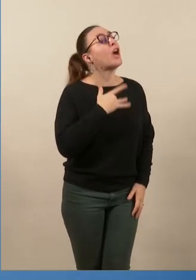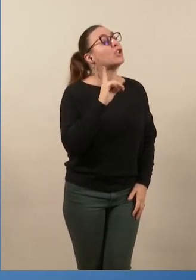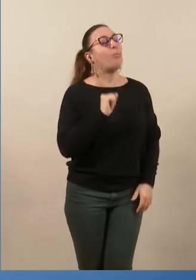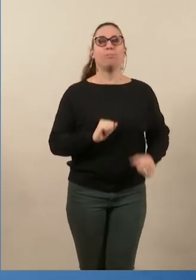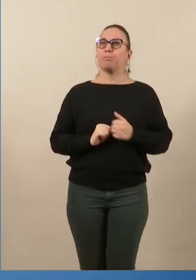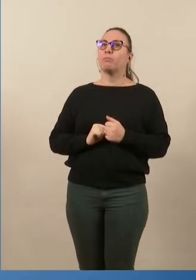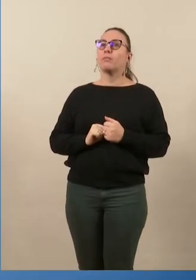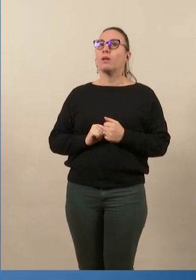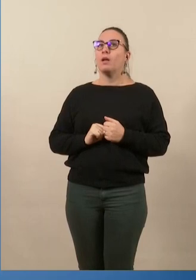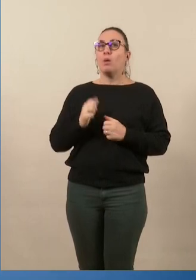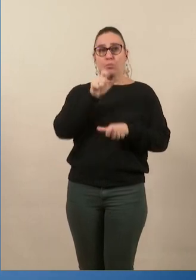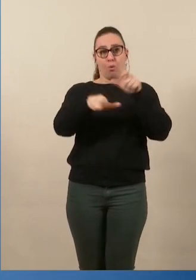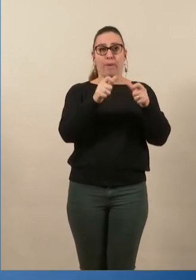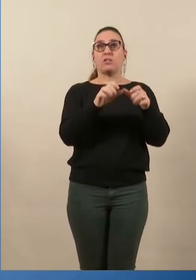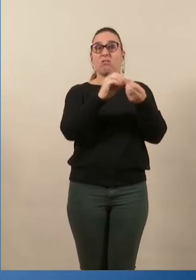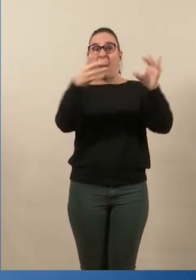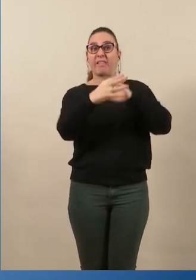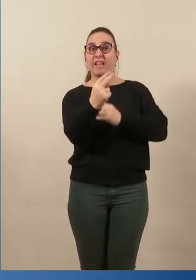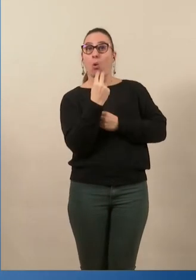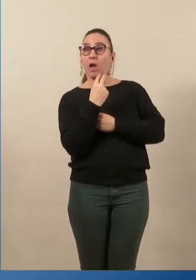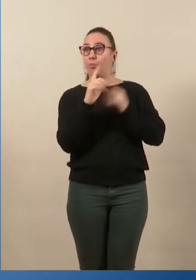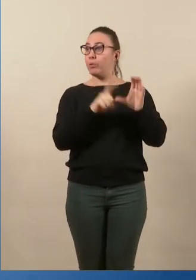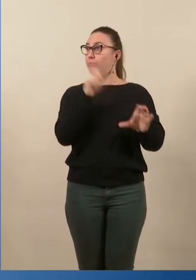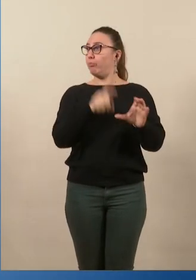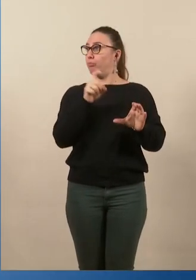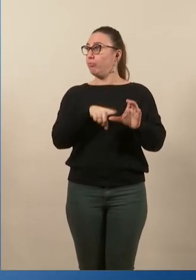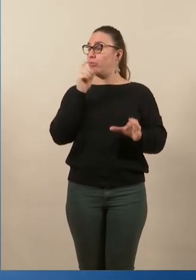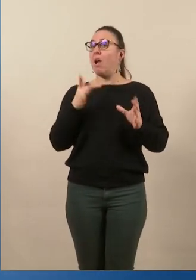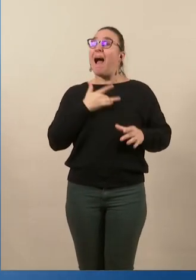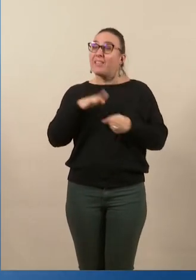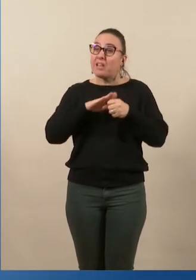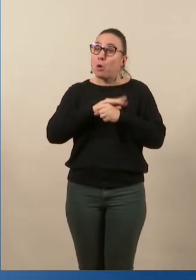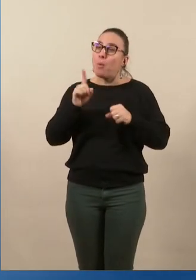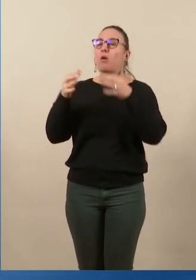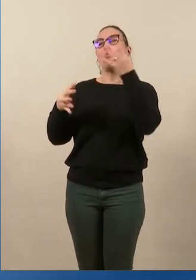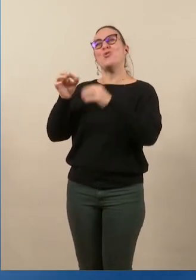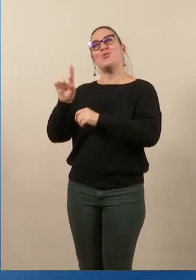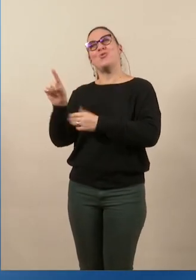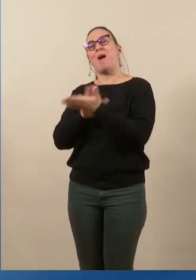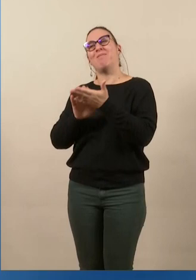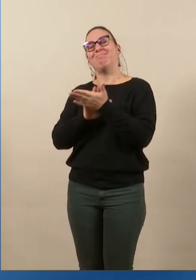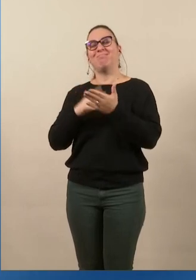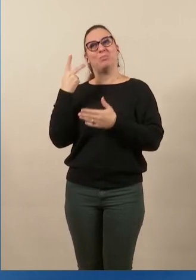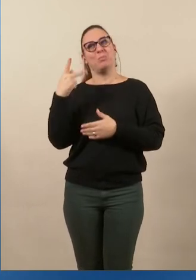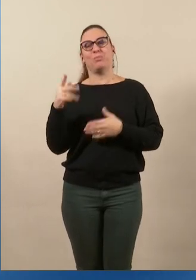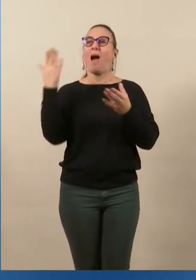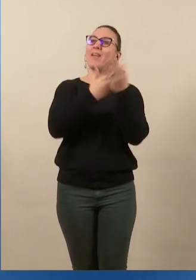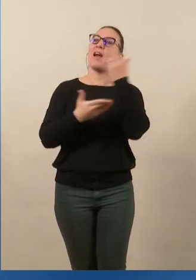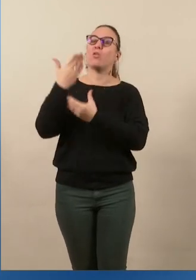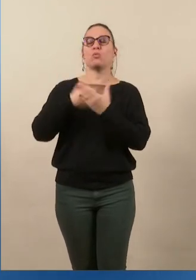grenoblois en ligne je ne sais pas si non tout était intéressant mais enfin je ne prendrai pas de jugement sur la nature des des